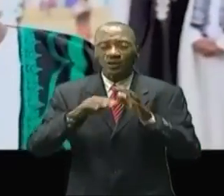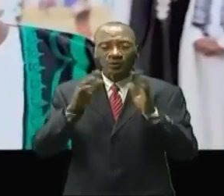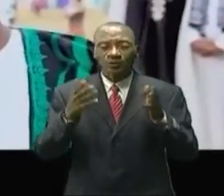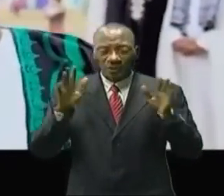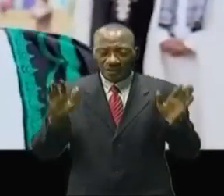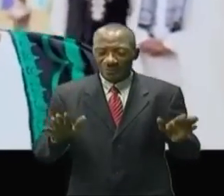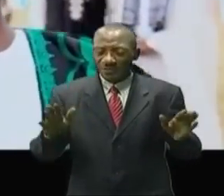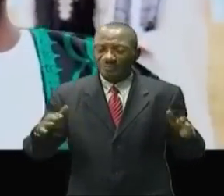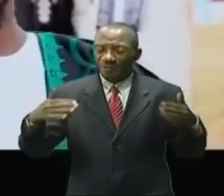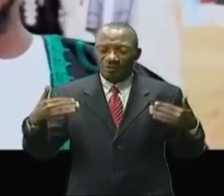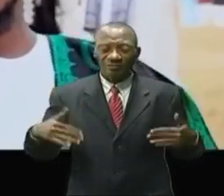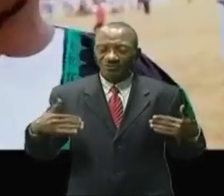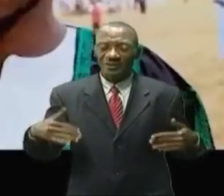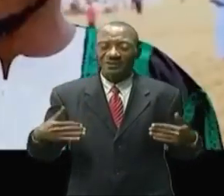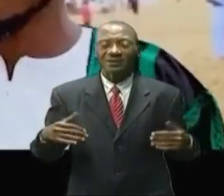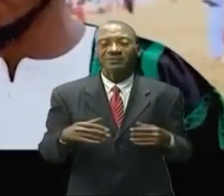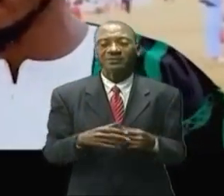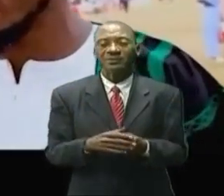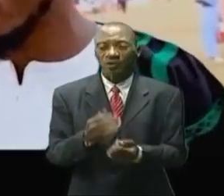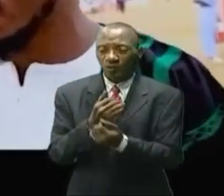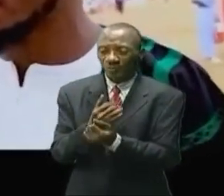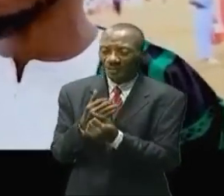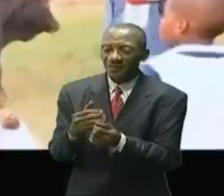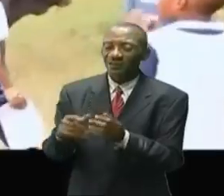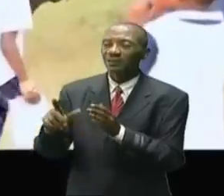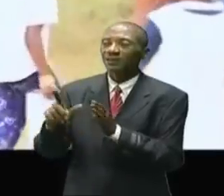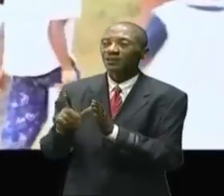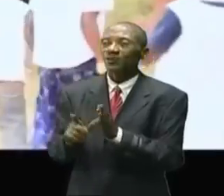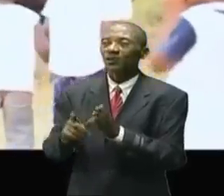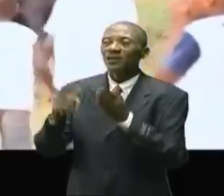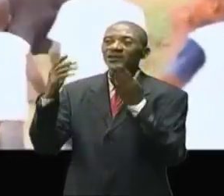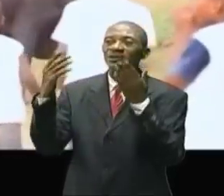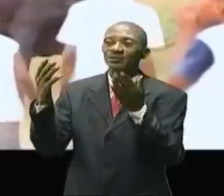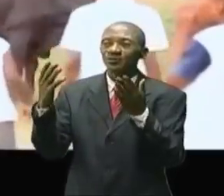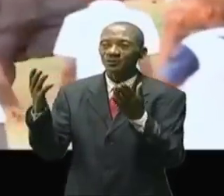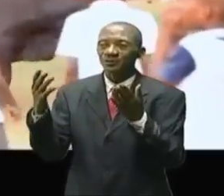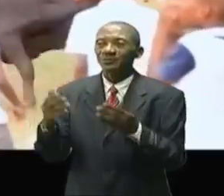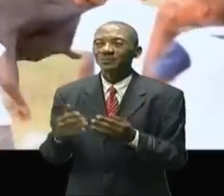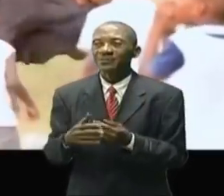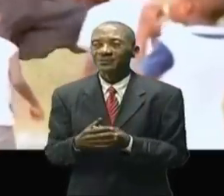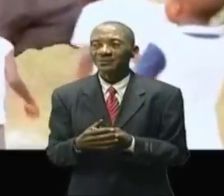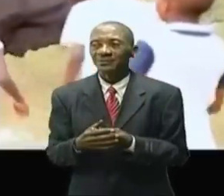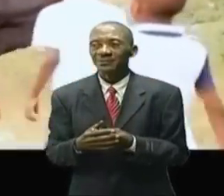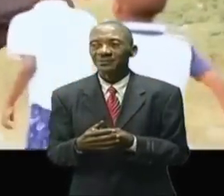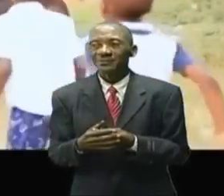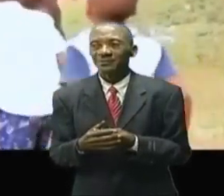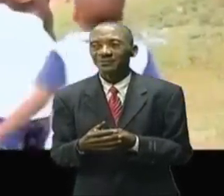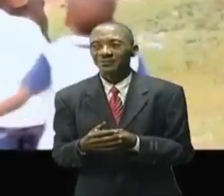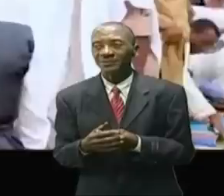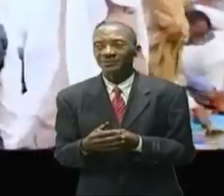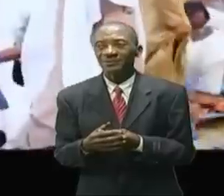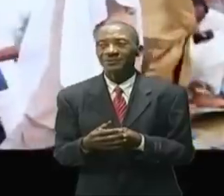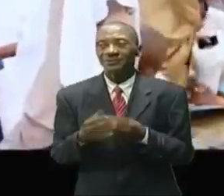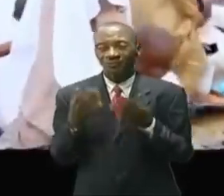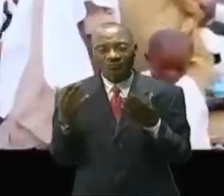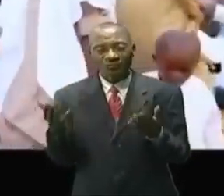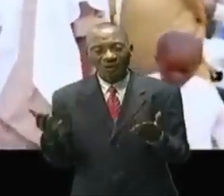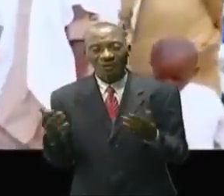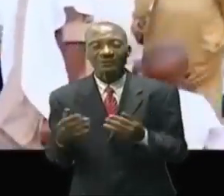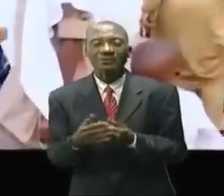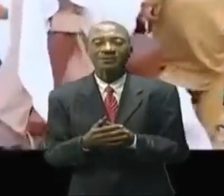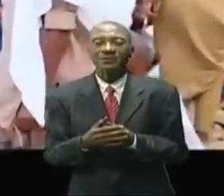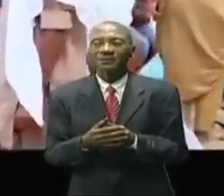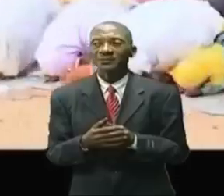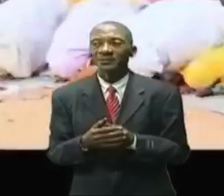la cinquième instruction de Dieu. Rappelons que la fondation Simba Doudou a donc coordonné cette commémoration et a plaidé par la même